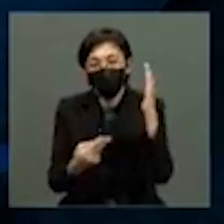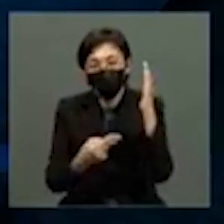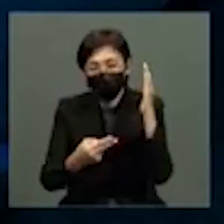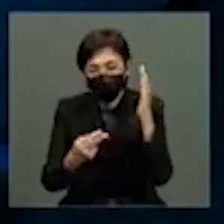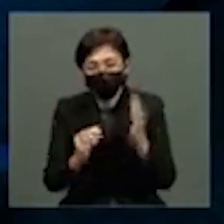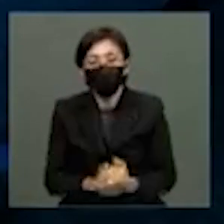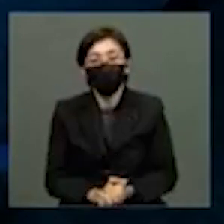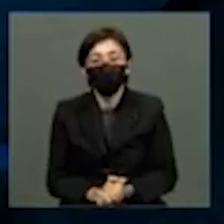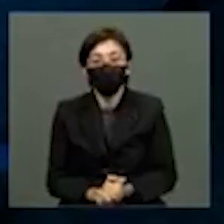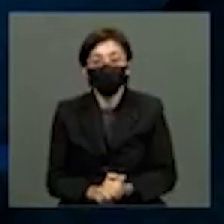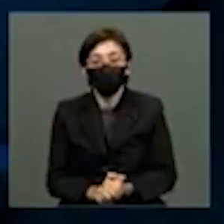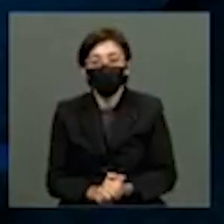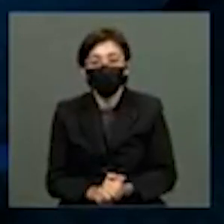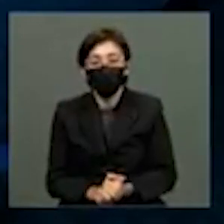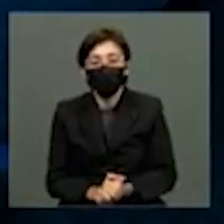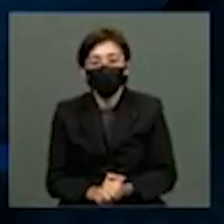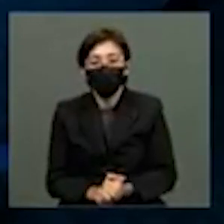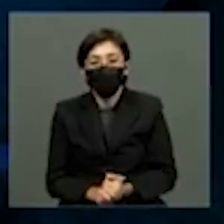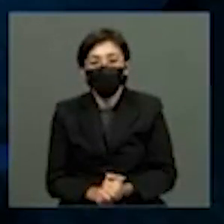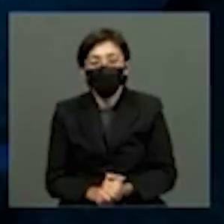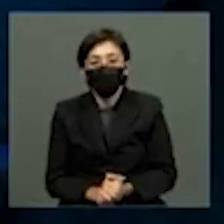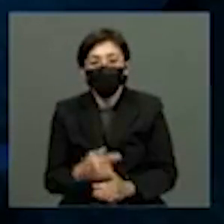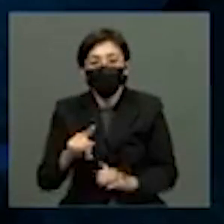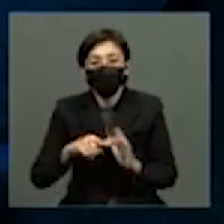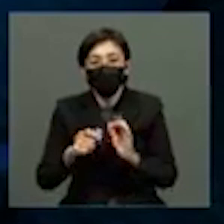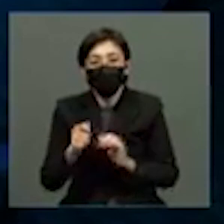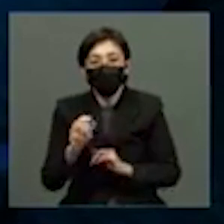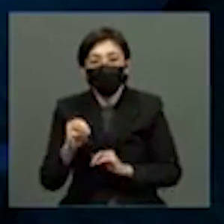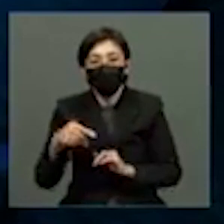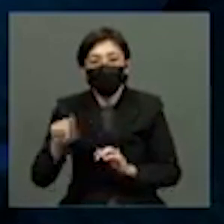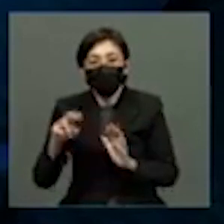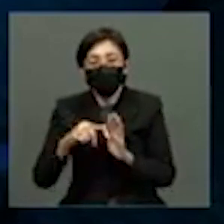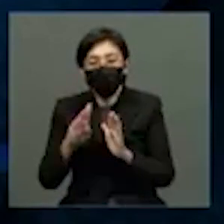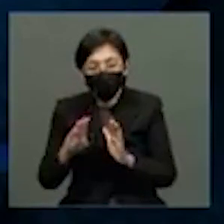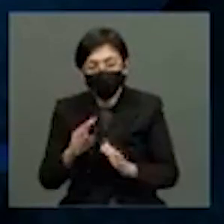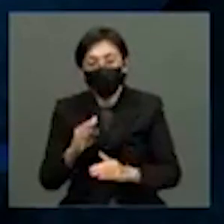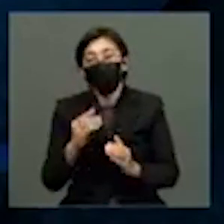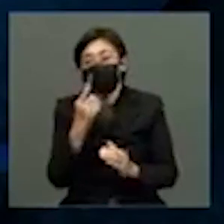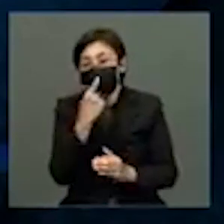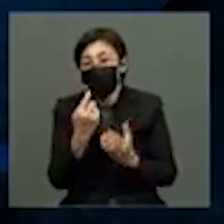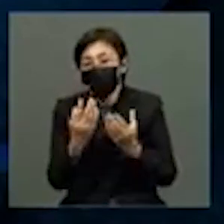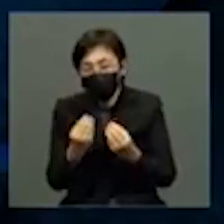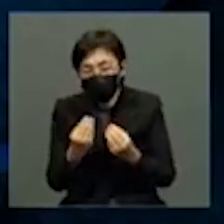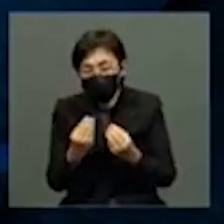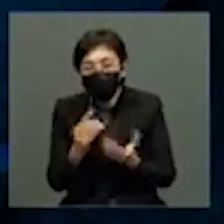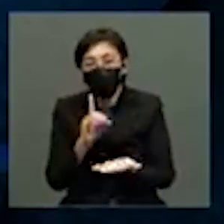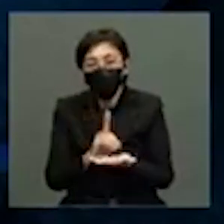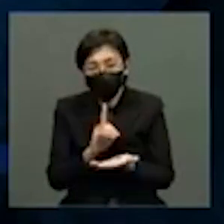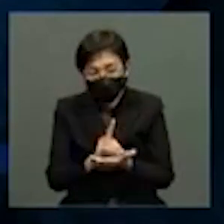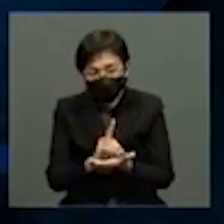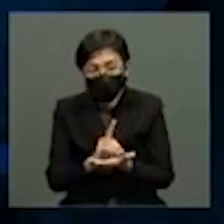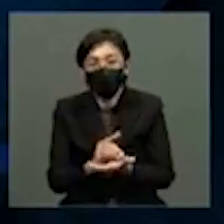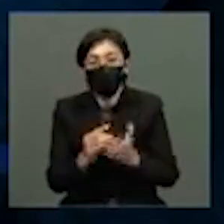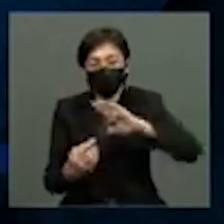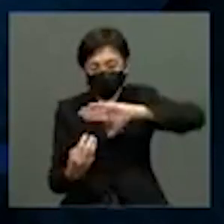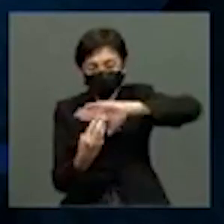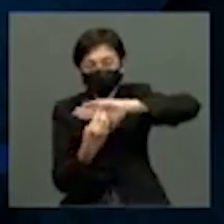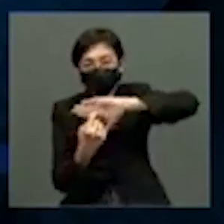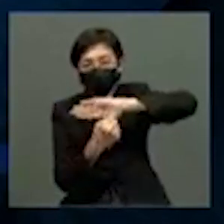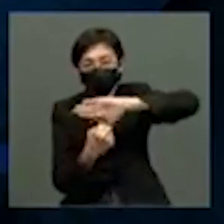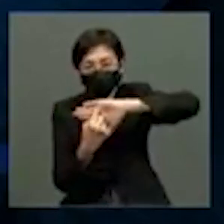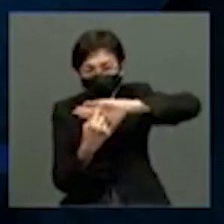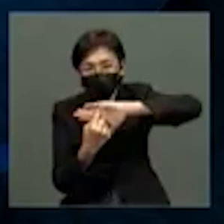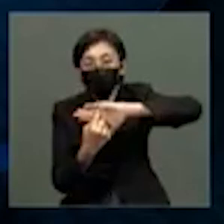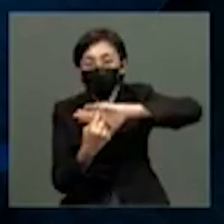นะครับป้อมปราบดุสิตดินแดงซึ่งกระจุกตัวของคนกลุ่มนี้ก็จะแน่นมากด้วยนะ